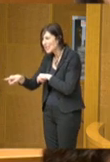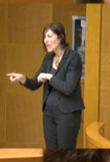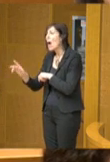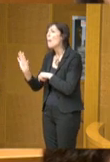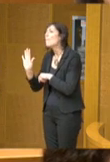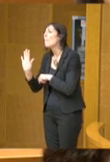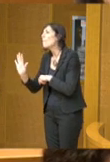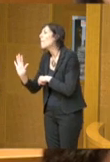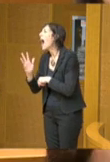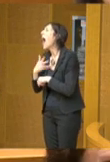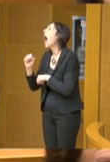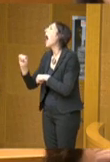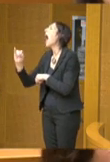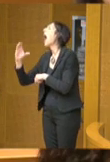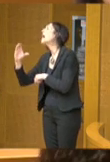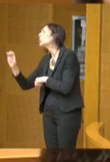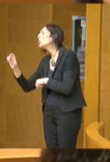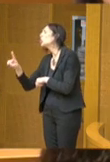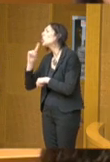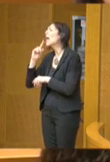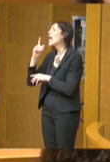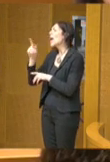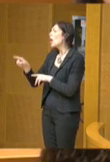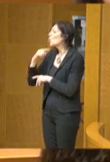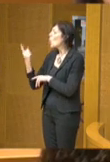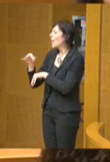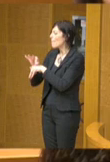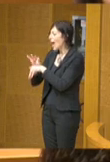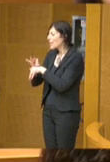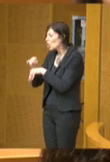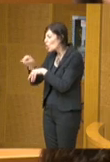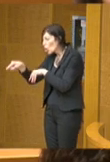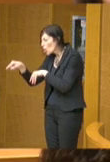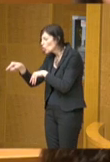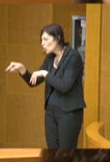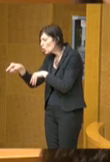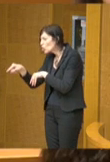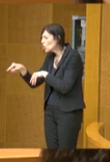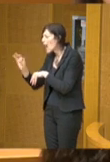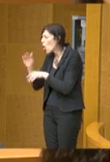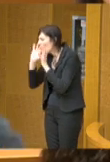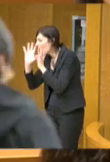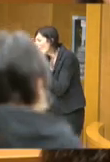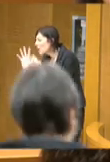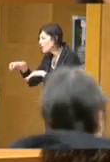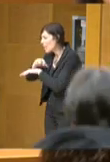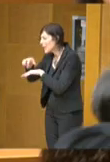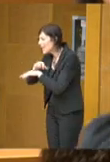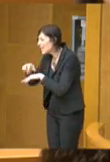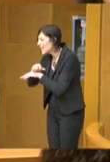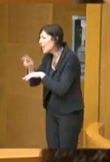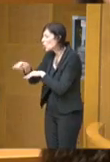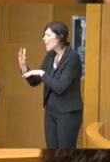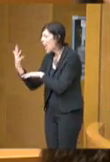spirito universalistico e quindi per tutte le patologie la conquistò, con le raccomandazioni ministeriali del